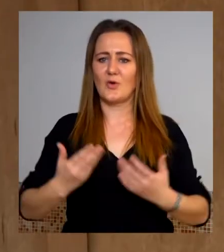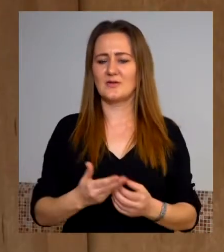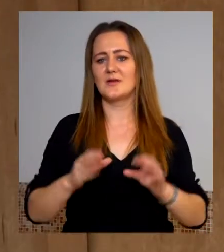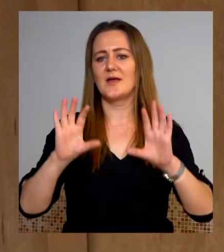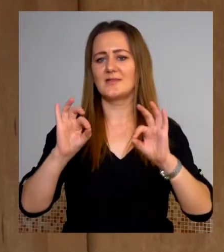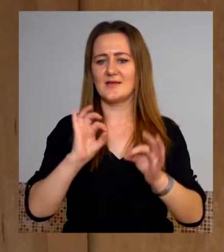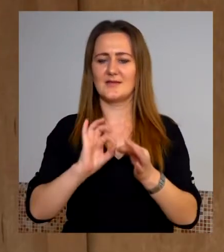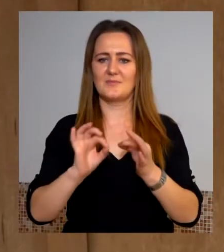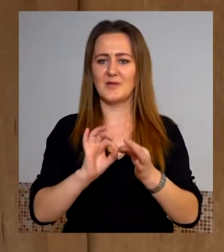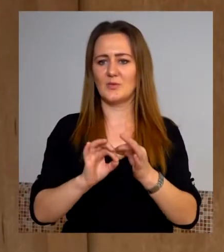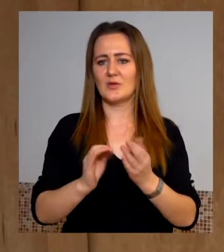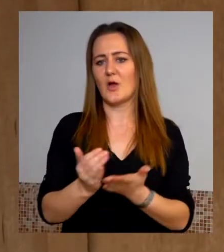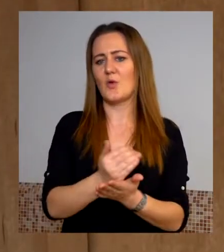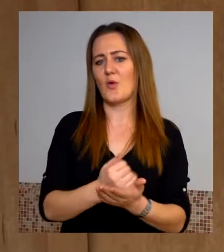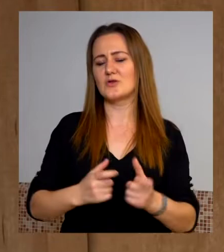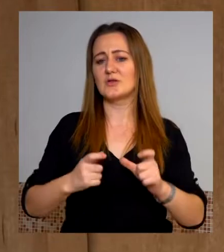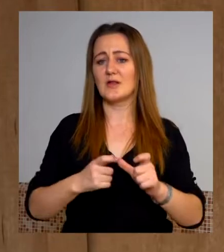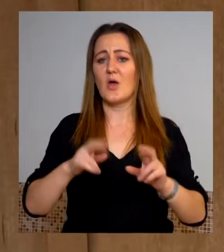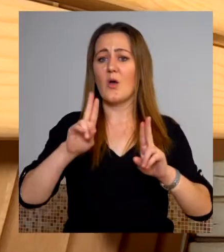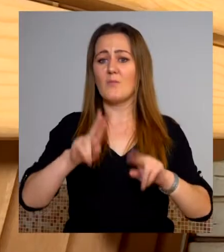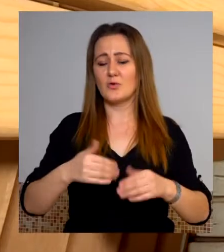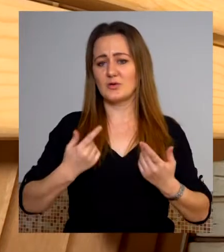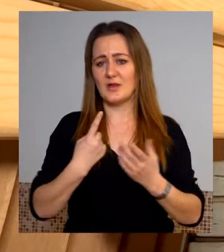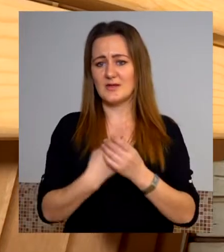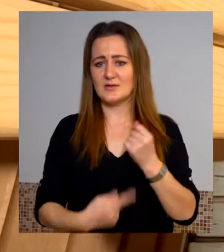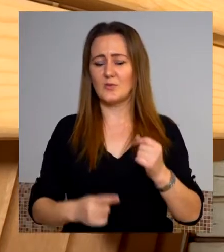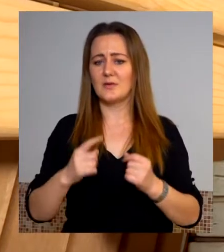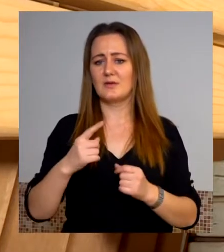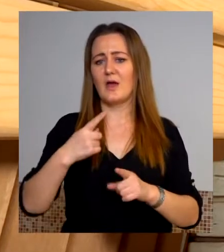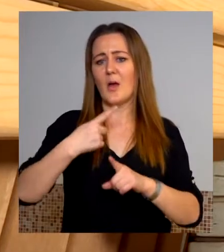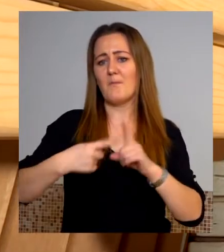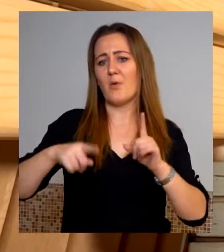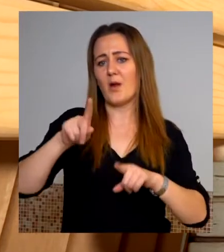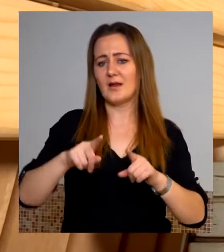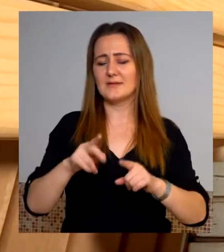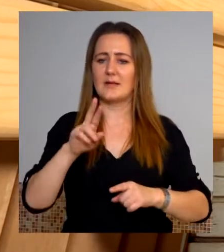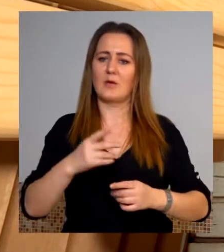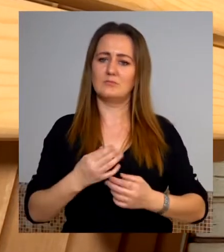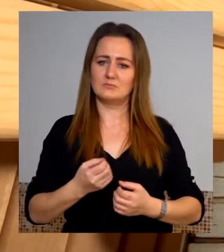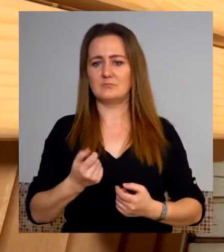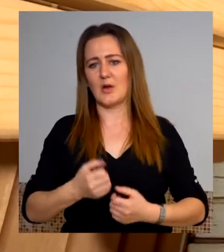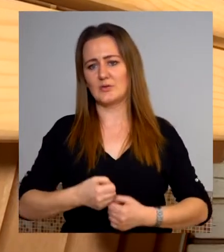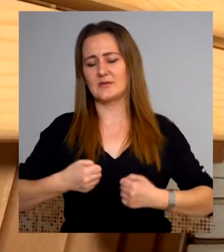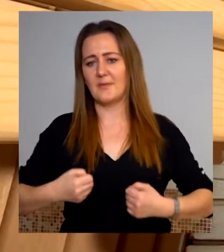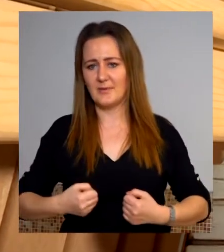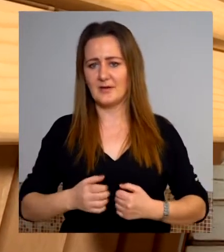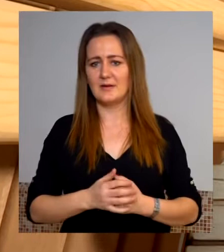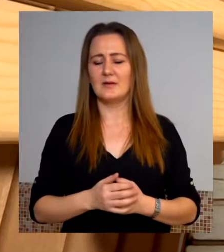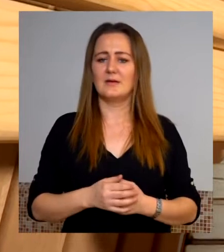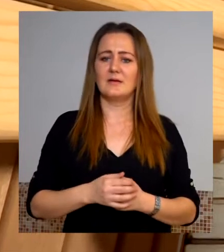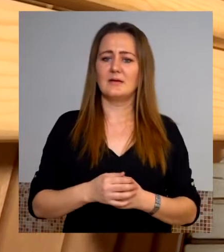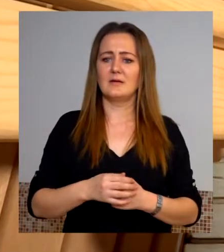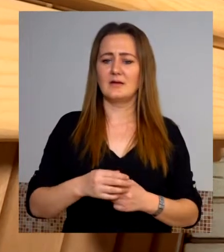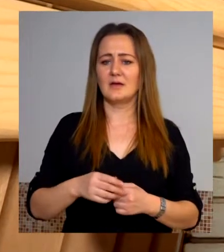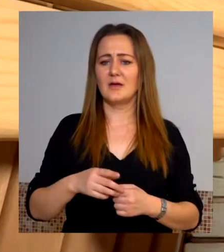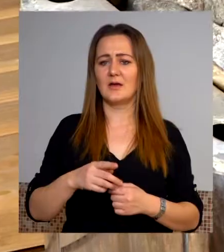minuta korištenja saune možete izgubiti između pola litre ili ako ste krupni, ako imate problema sa zadržavanjem i izbacivanjem vode